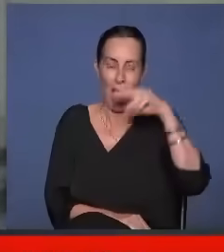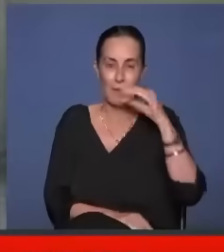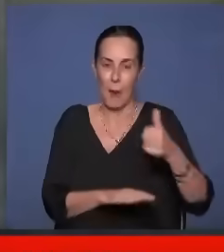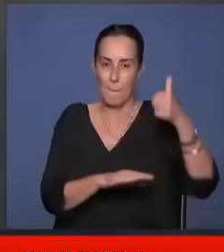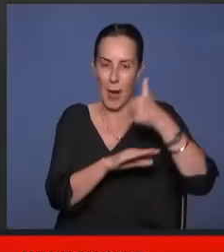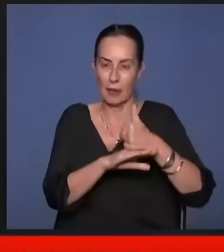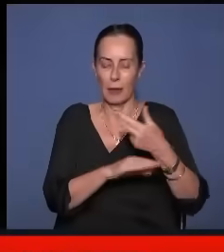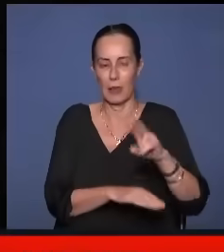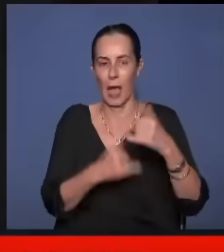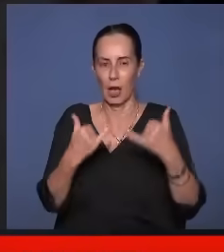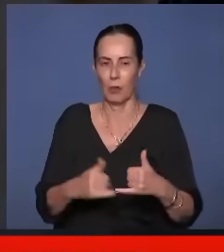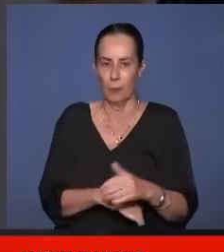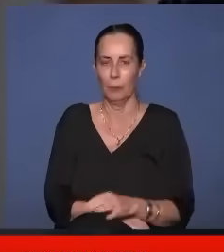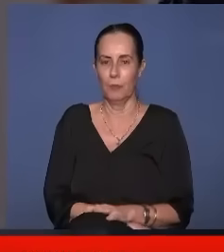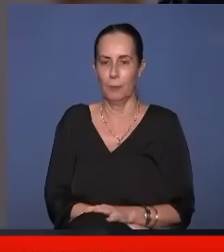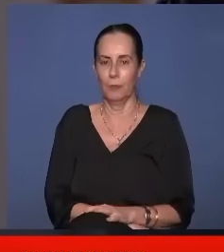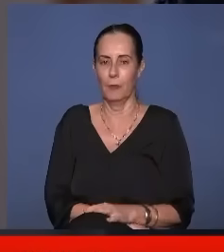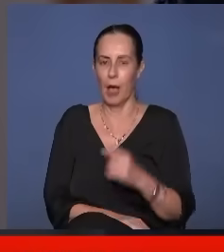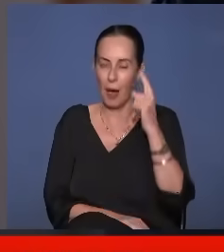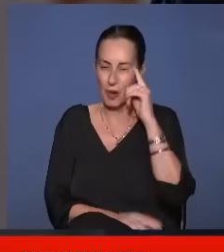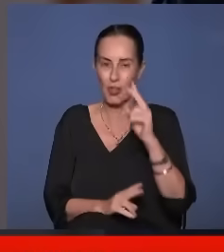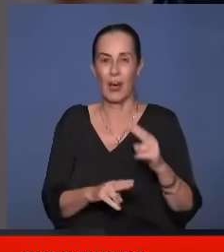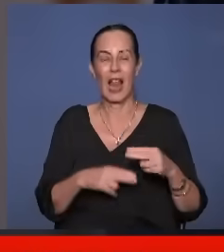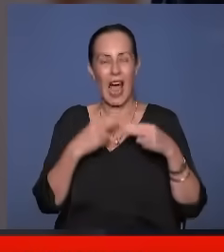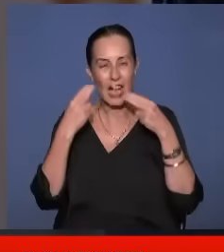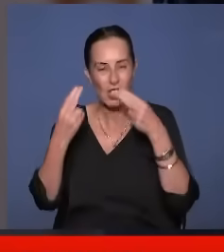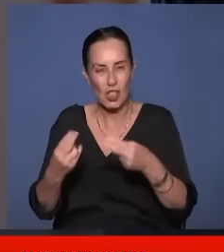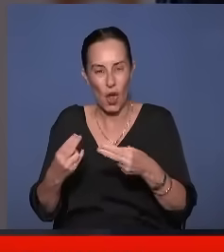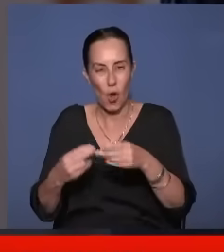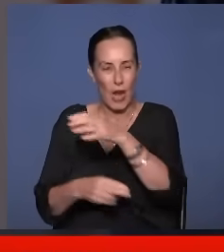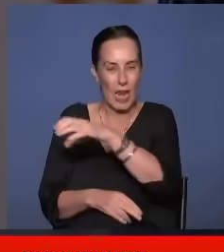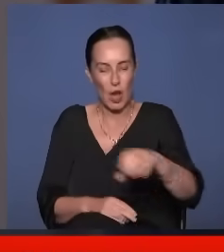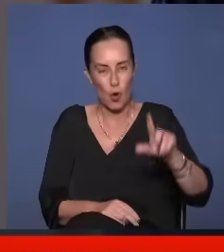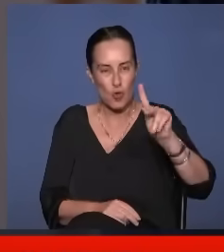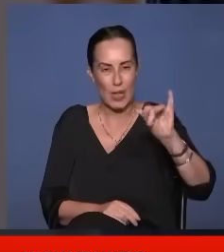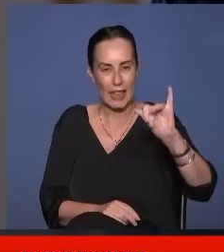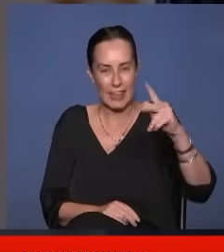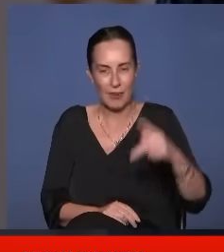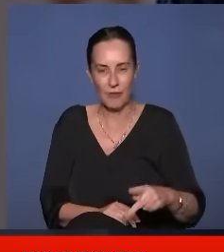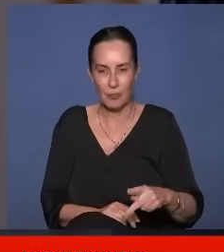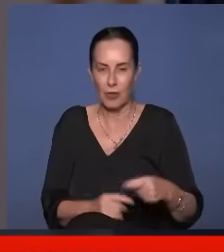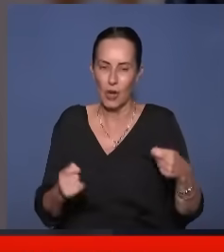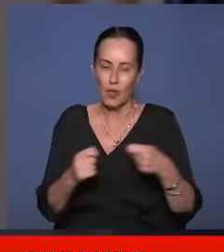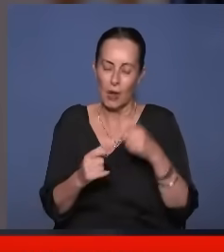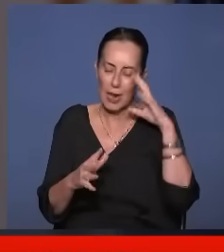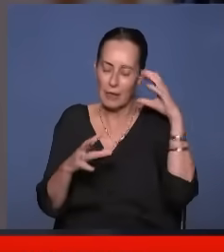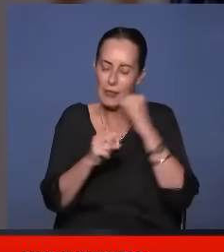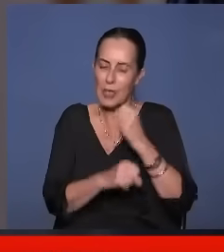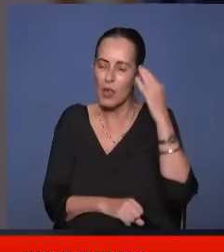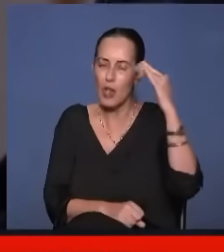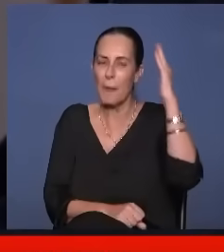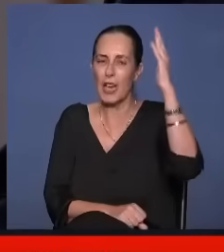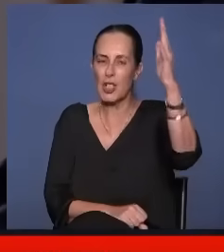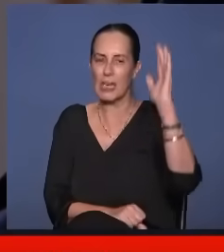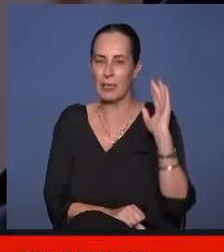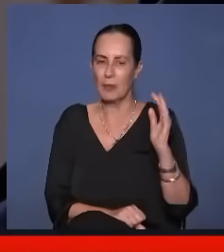בגזרה, נהרג היום. המחשבה לחזרה לגוש קטיף קשורה לתפיסה של המשיחיסטים.